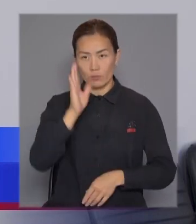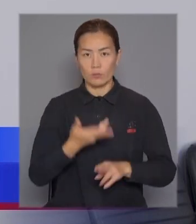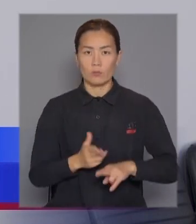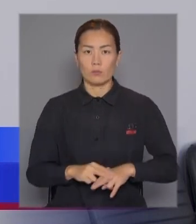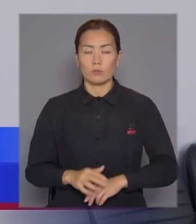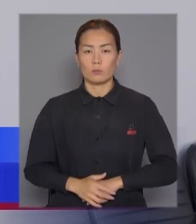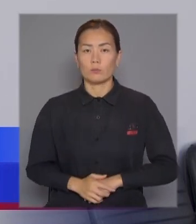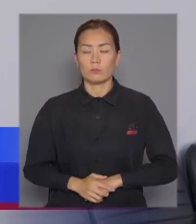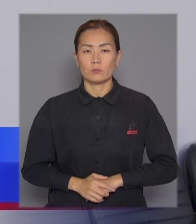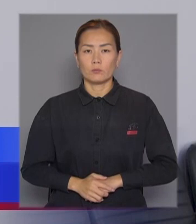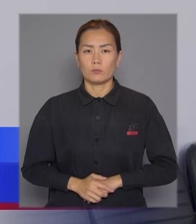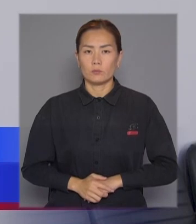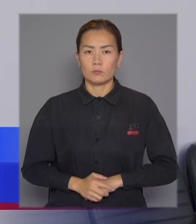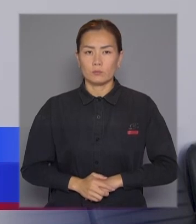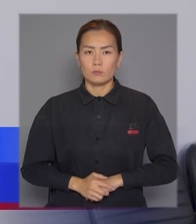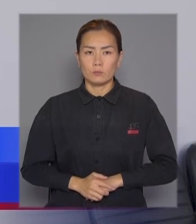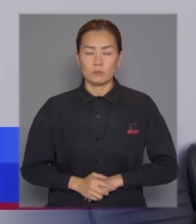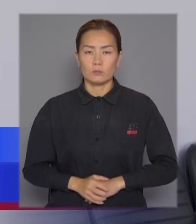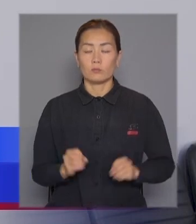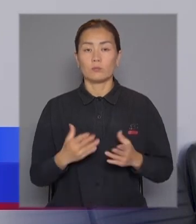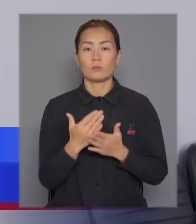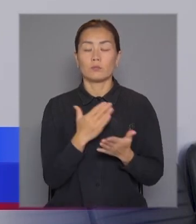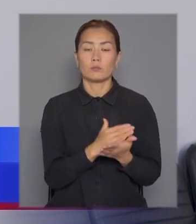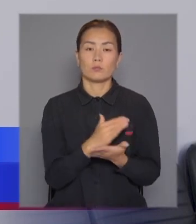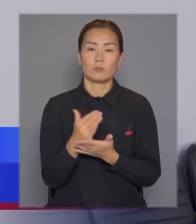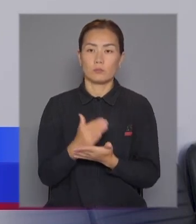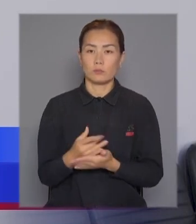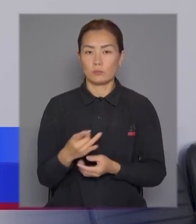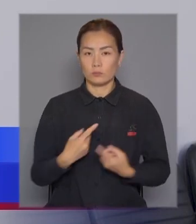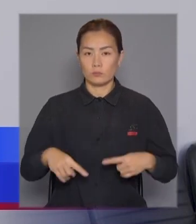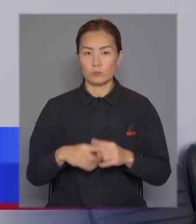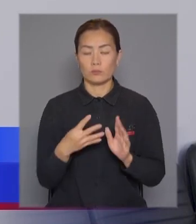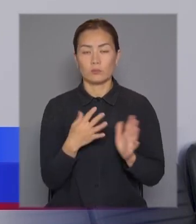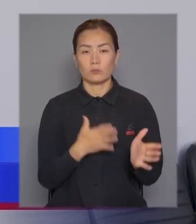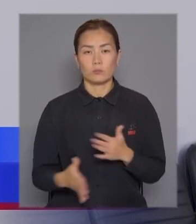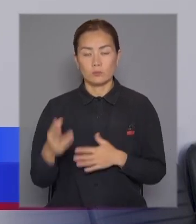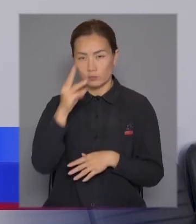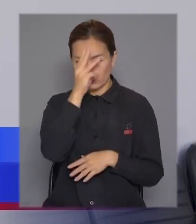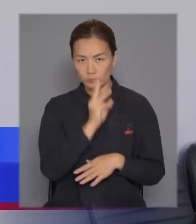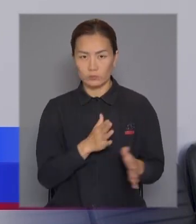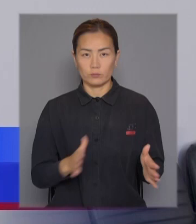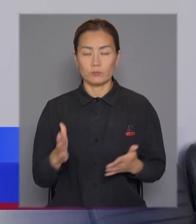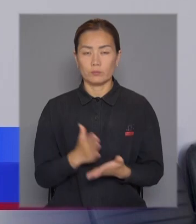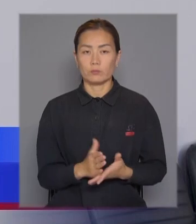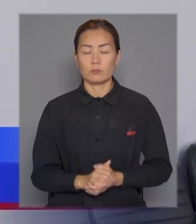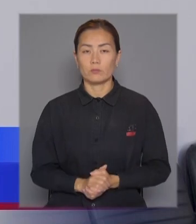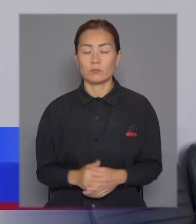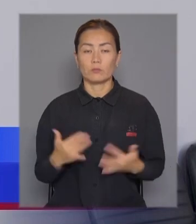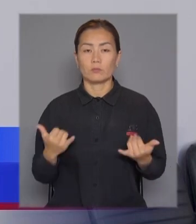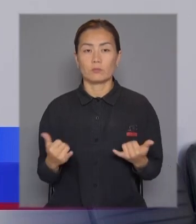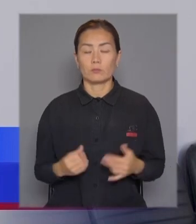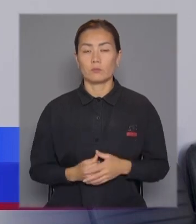осындай әлеуметтік бағдарламалар мекемеде 90 сайын өткізіліп отырылады. Бұл осы бүгінгі